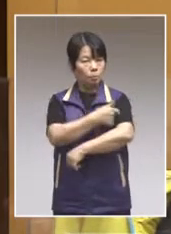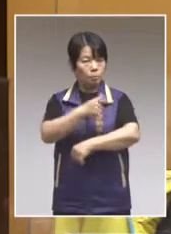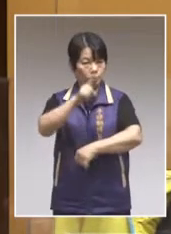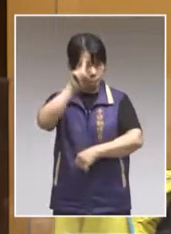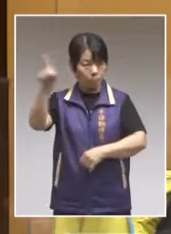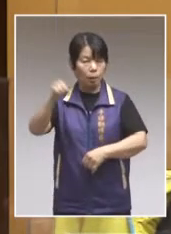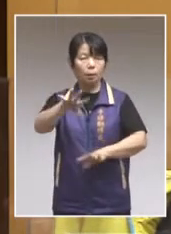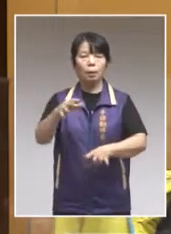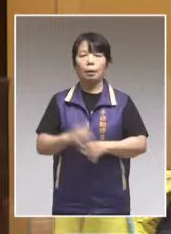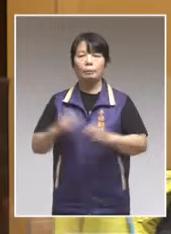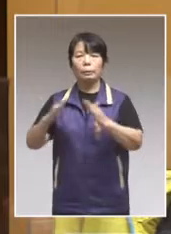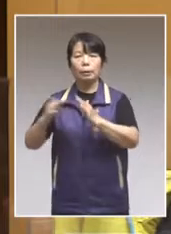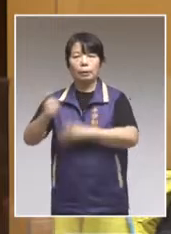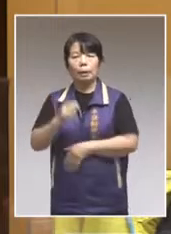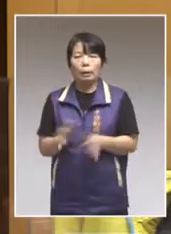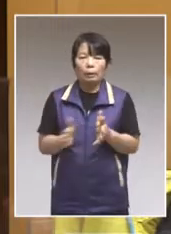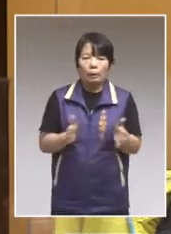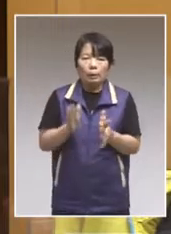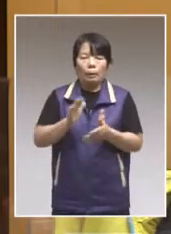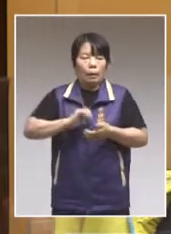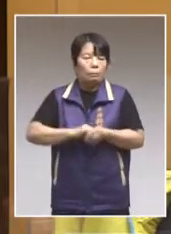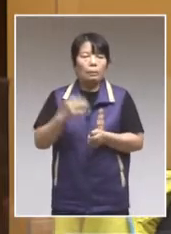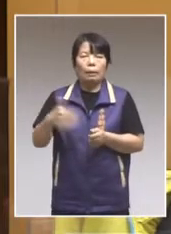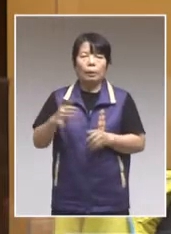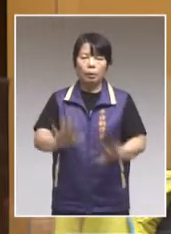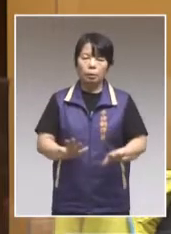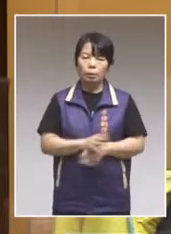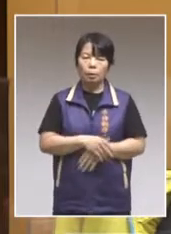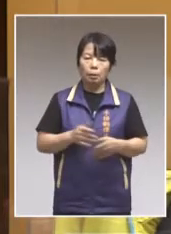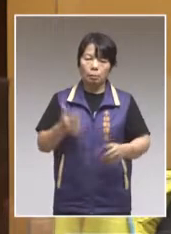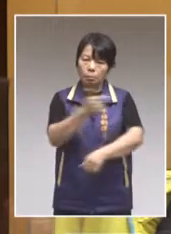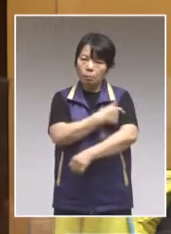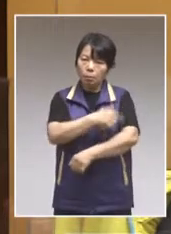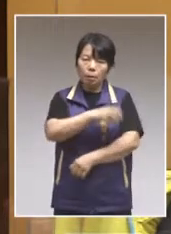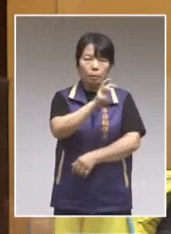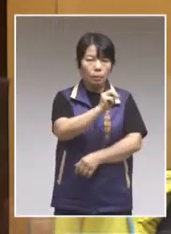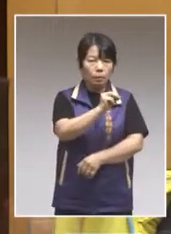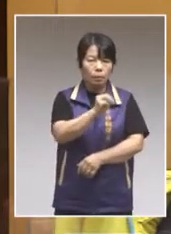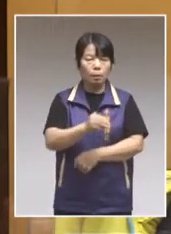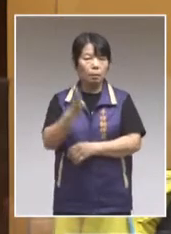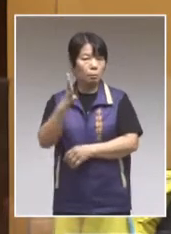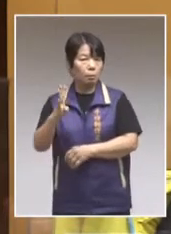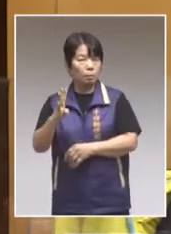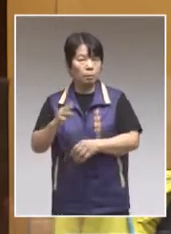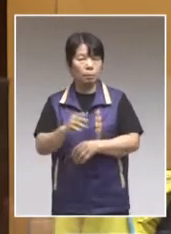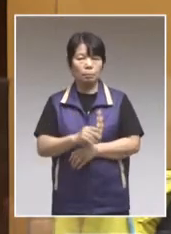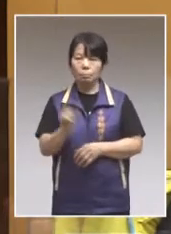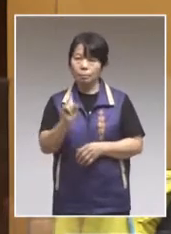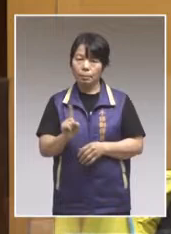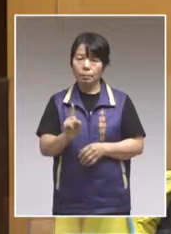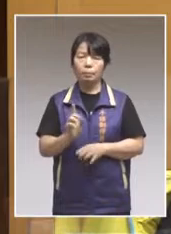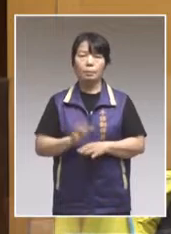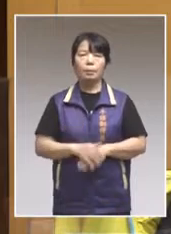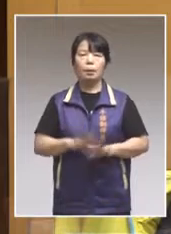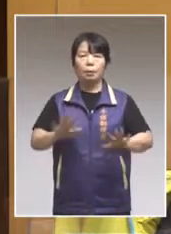家长犹豫不定那想请教小朋友打是莫德纳或者是 BNT 的优缺点为何？那第二个，高雄市施打疫苗从偏